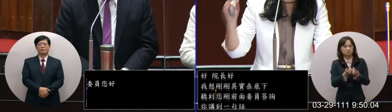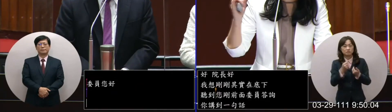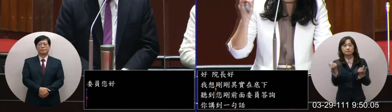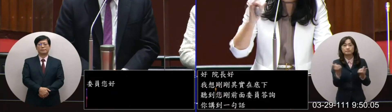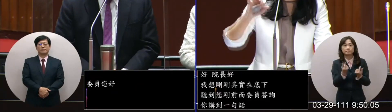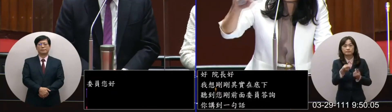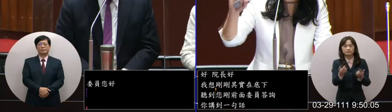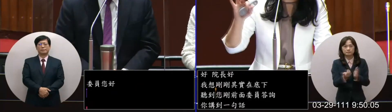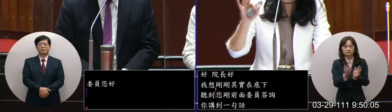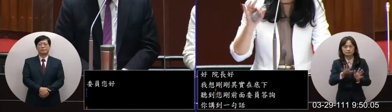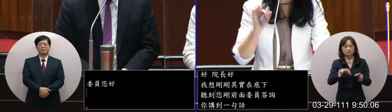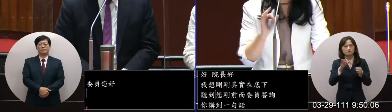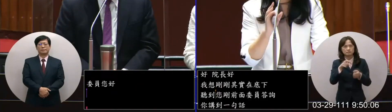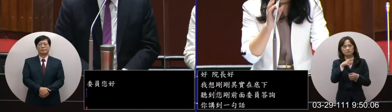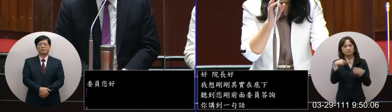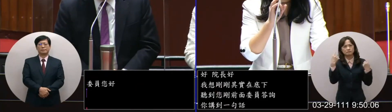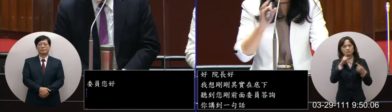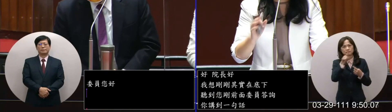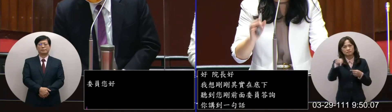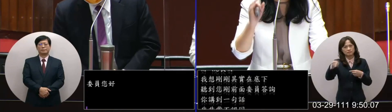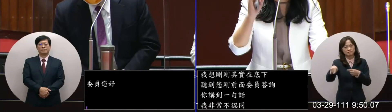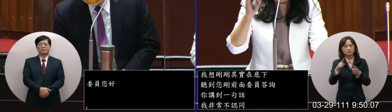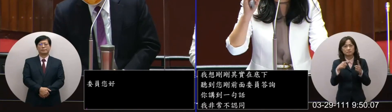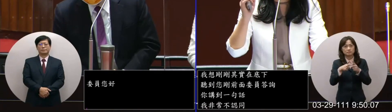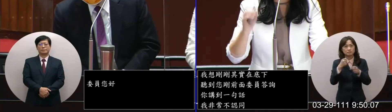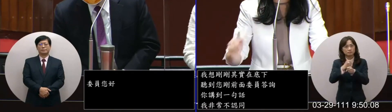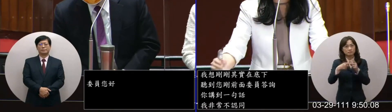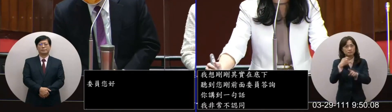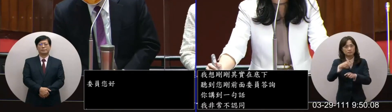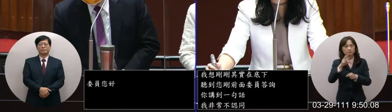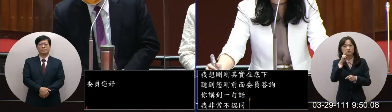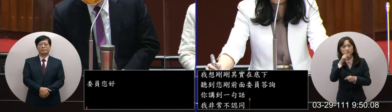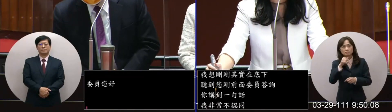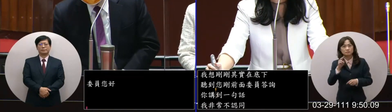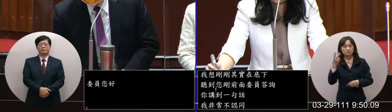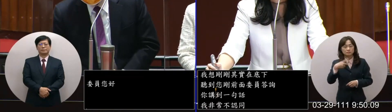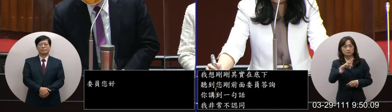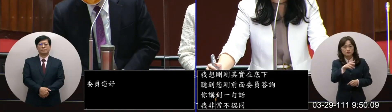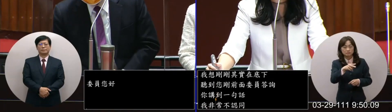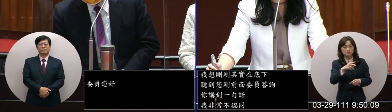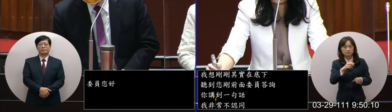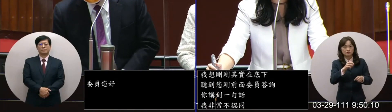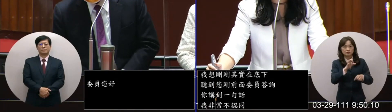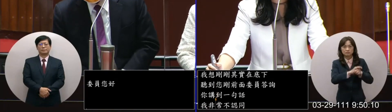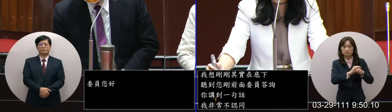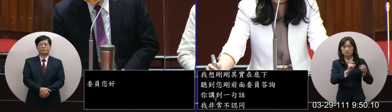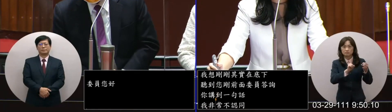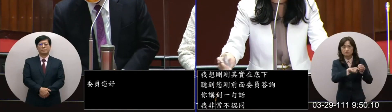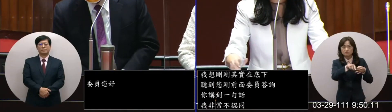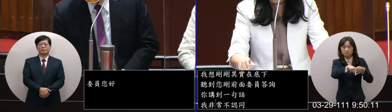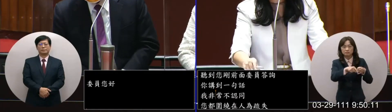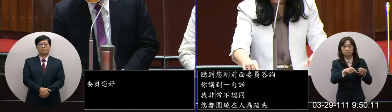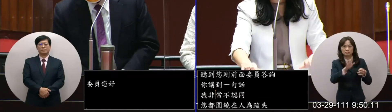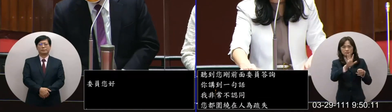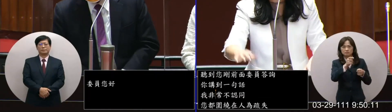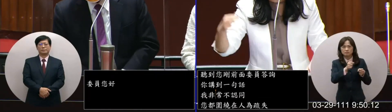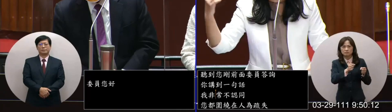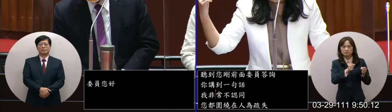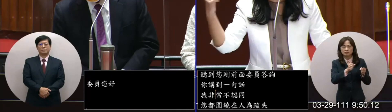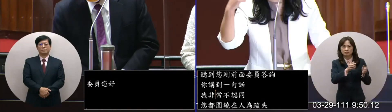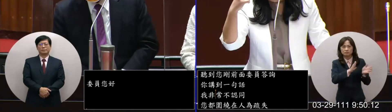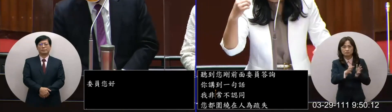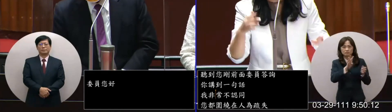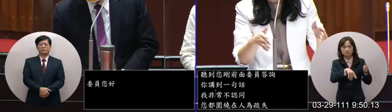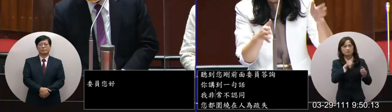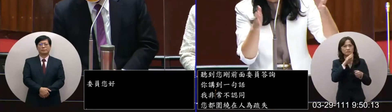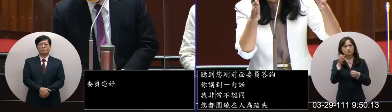很像是，因为您都一直围绕在人为舒适，那也提到说是瑞士的鲁洛理论。是院长，你知道吗？瑞士鲁洛理论，它是说这个